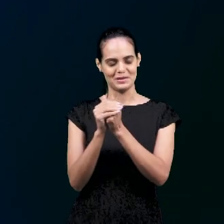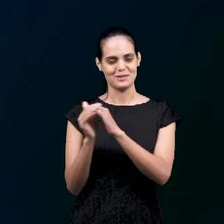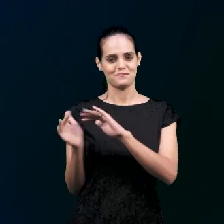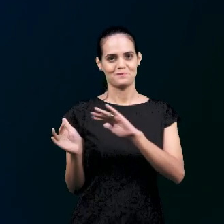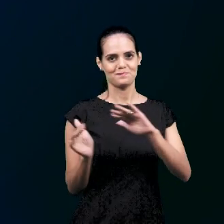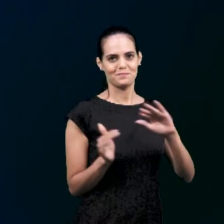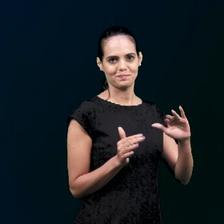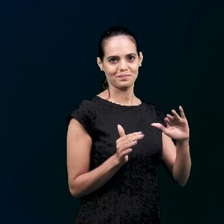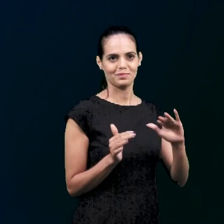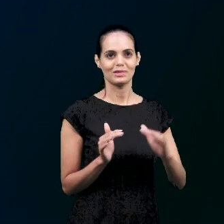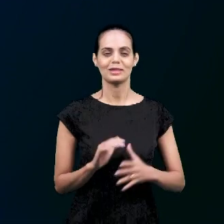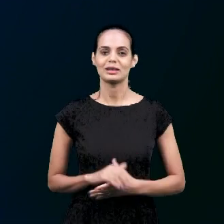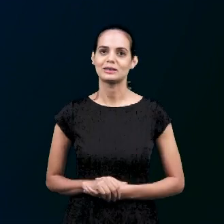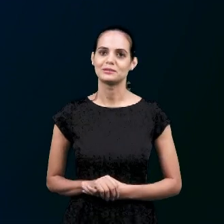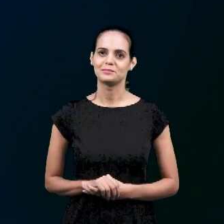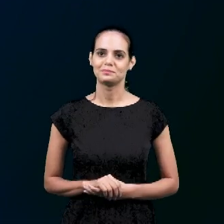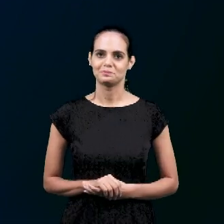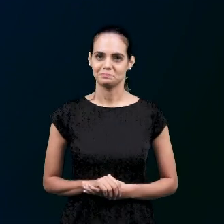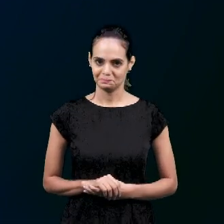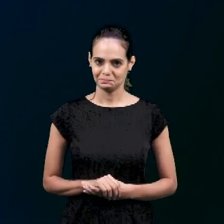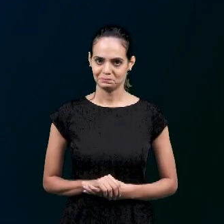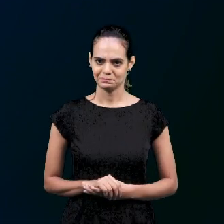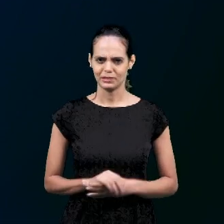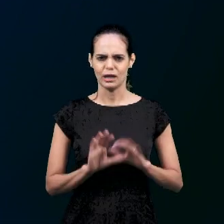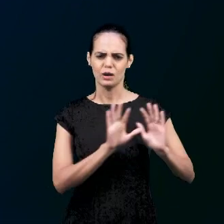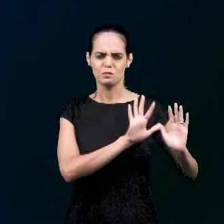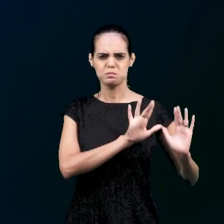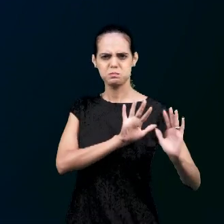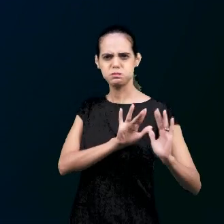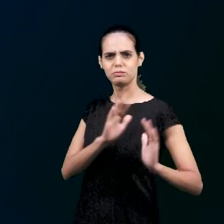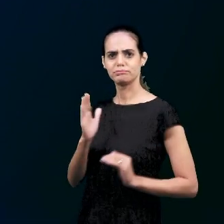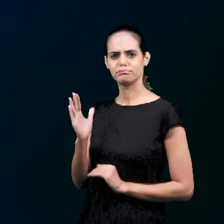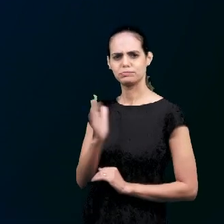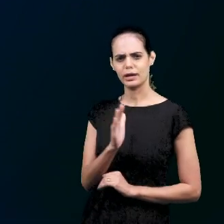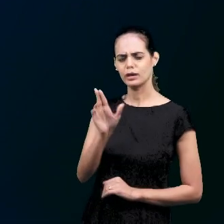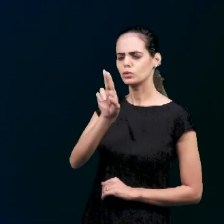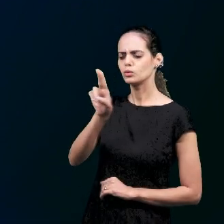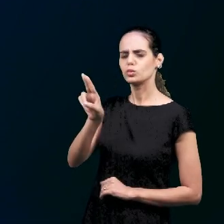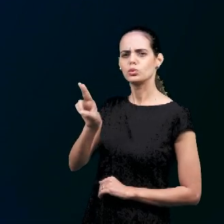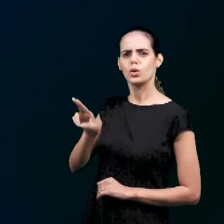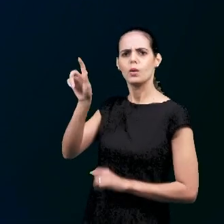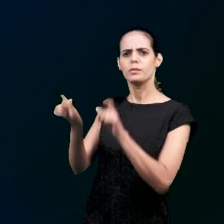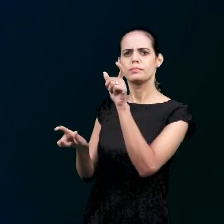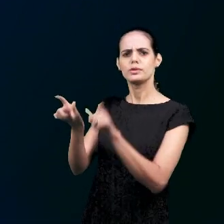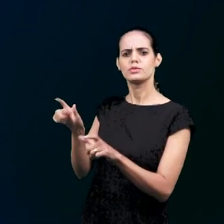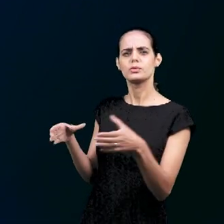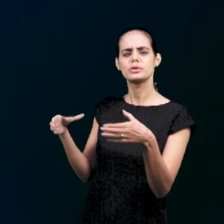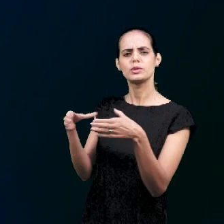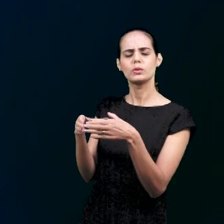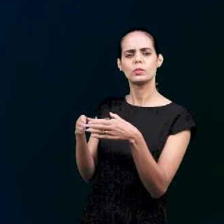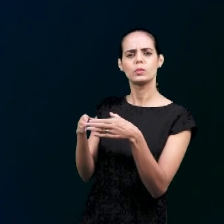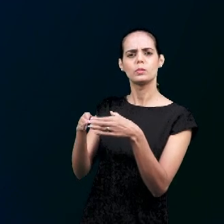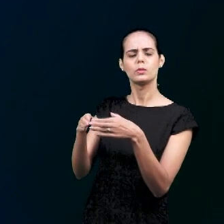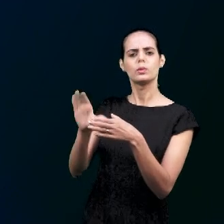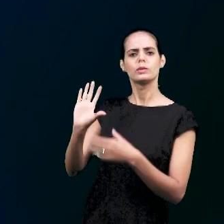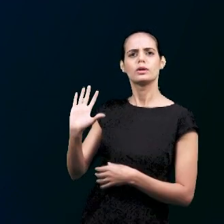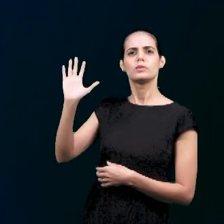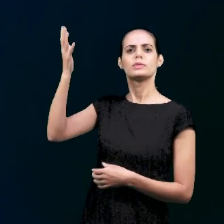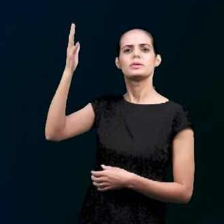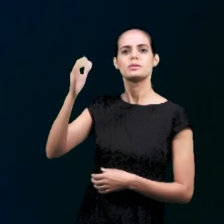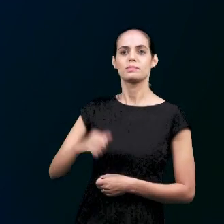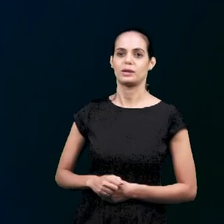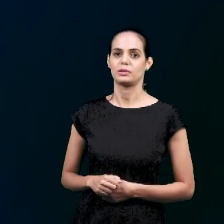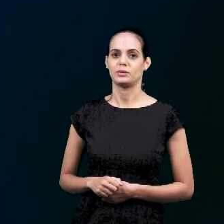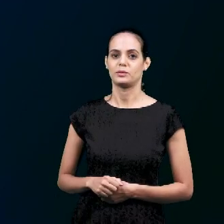Jéricho. Amen. À part la foule, citez le nom des personnes et des groupes qui